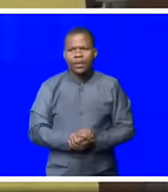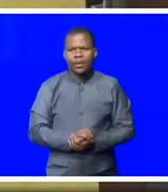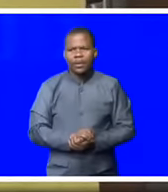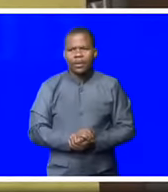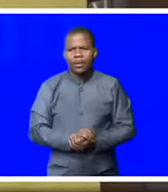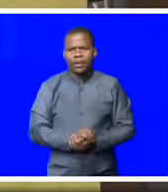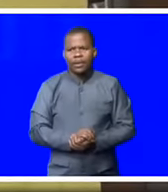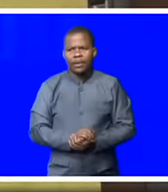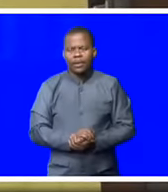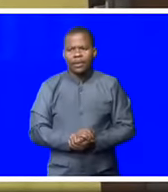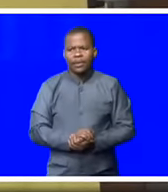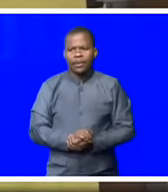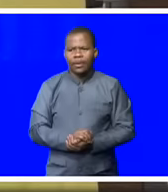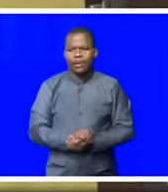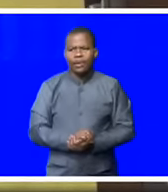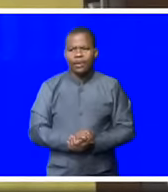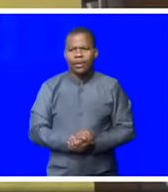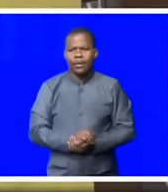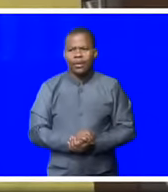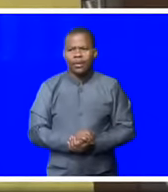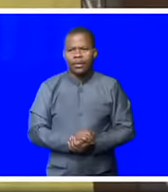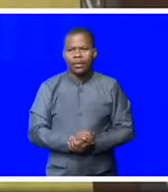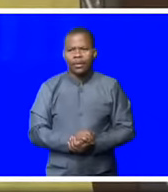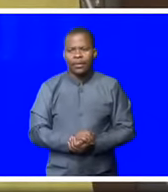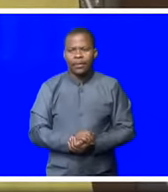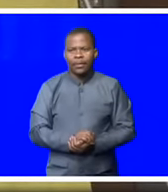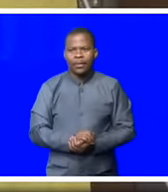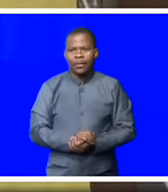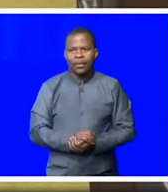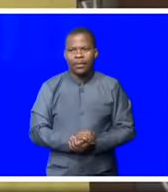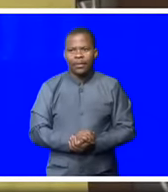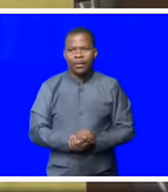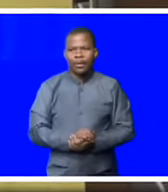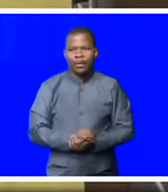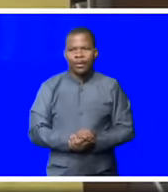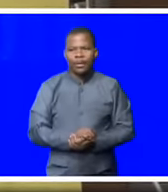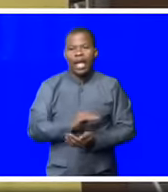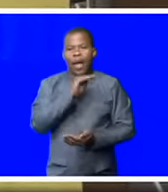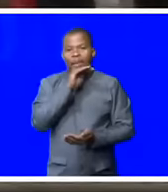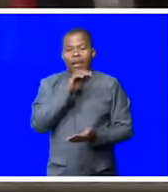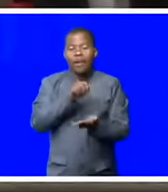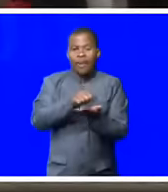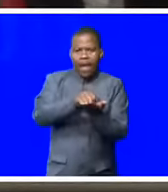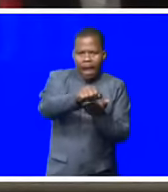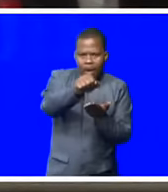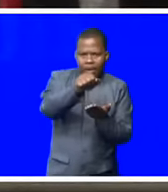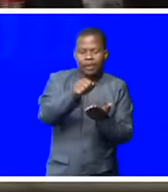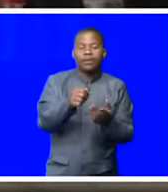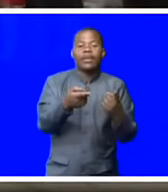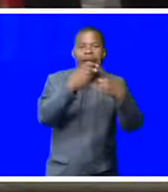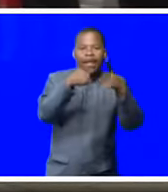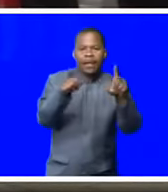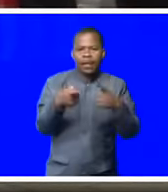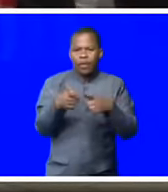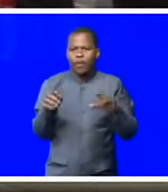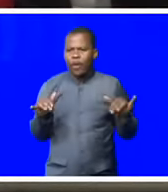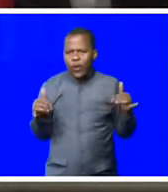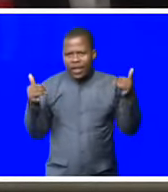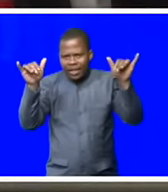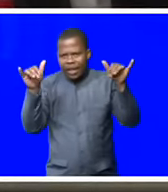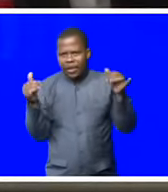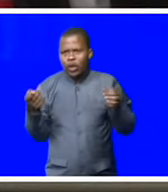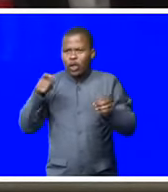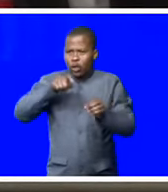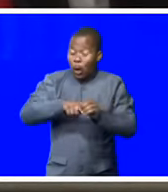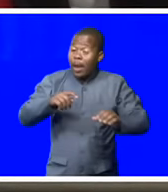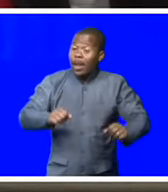Kuze ke abe yimpumelelo la ma national events andiwa ngini ningemaswati andiwa ngini